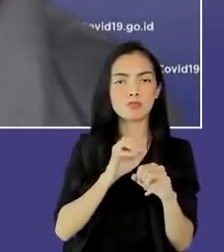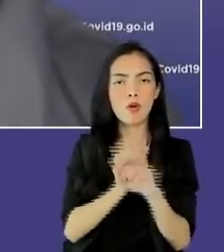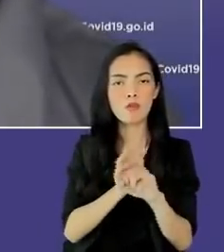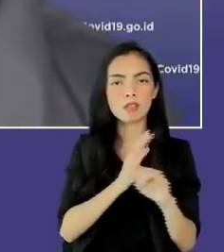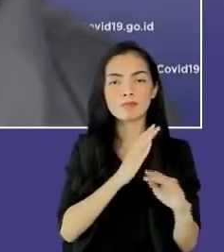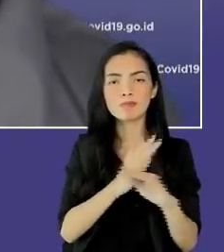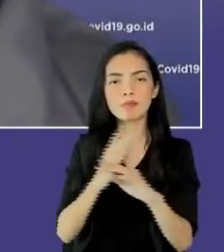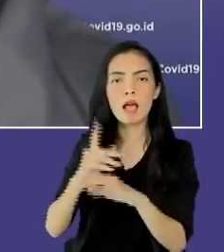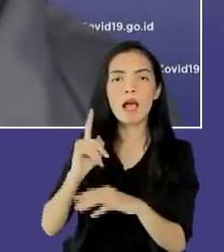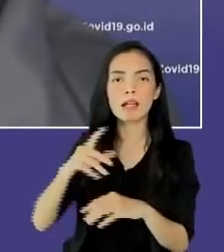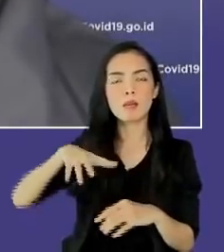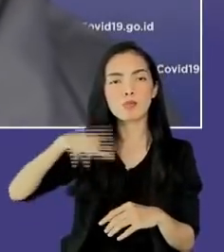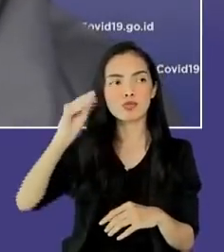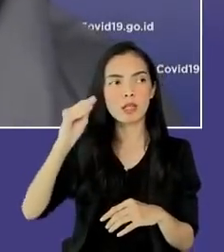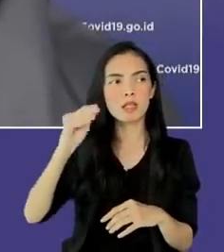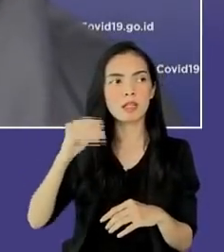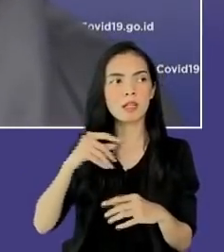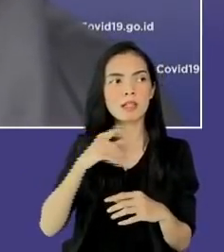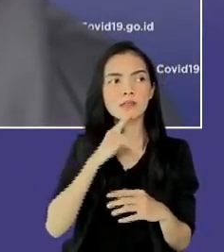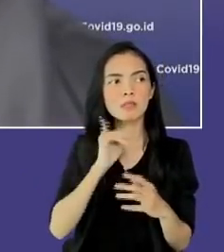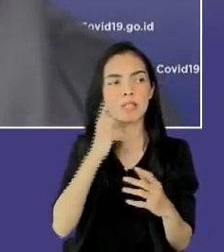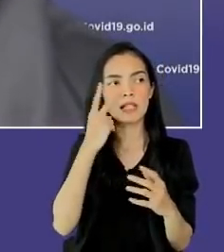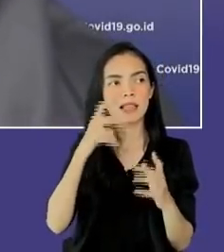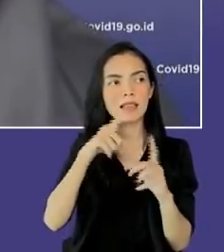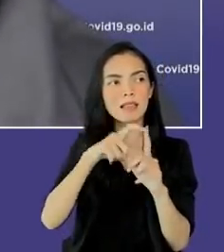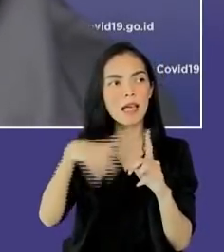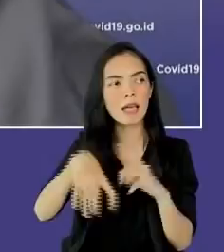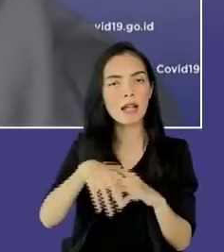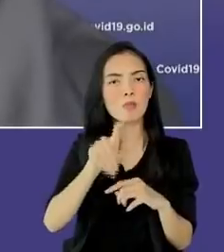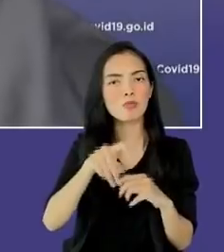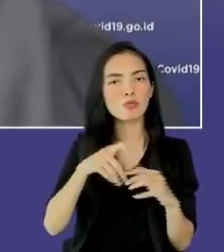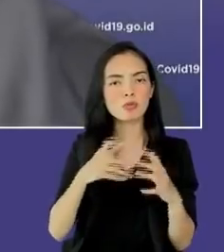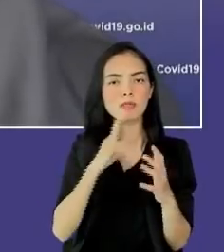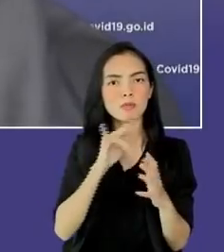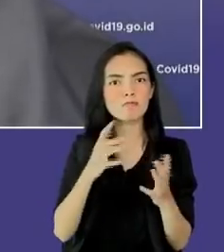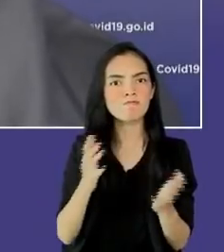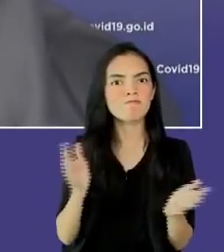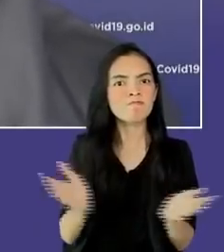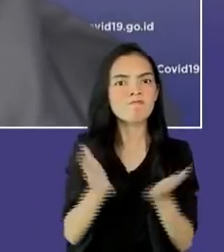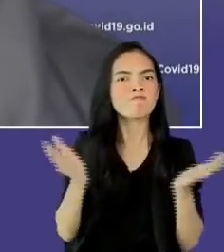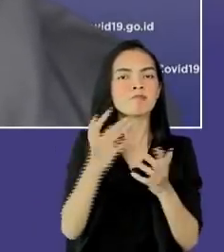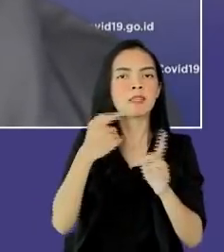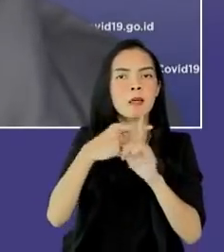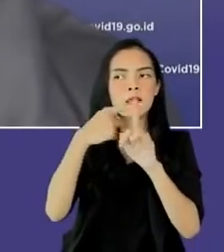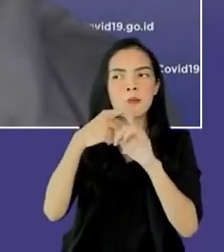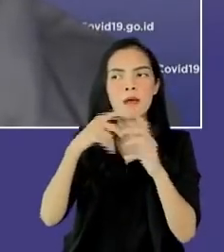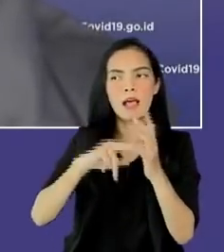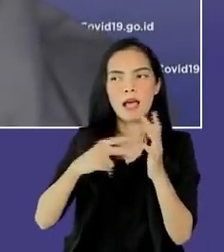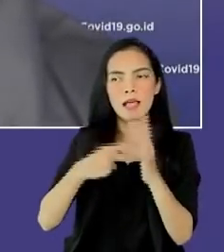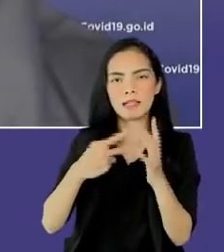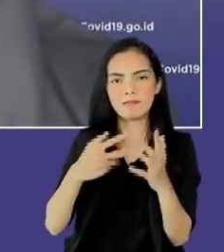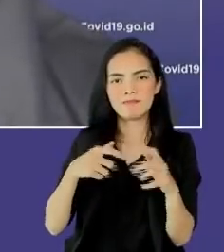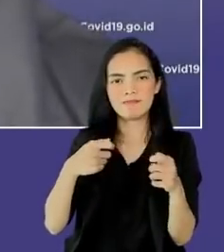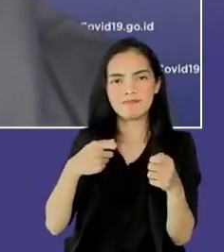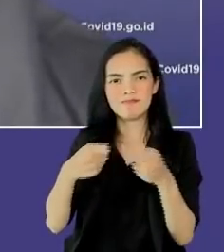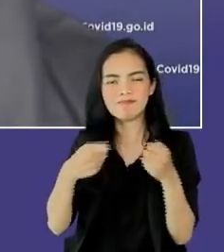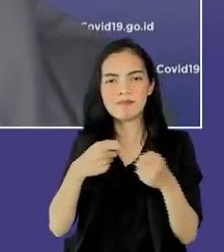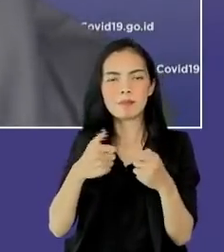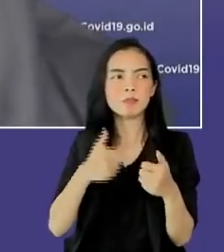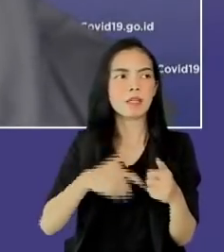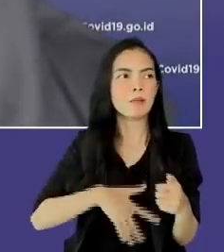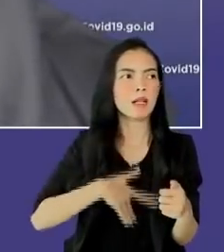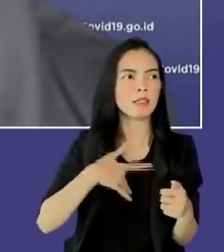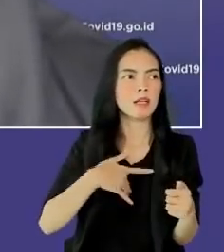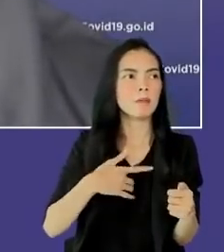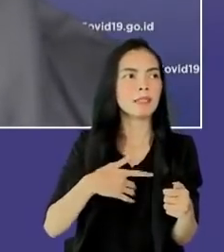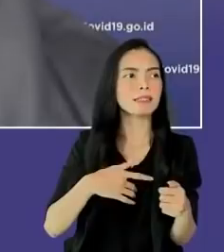mengabsen. Nanti akan diabsenin juga nih daerah-daerah, karena kita butuh lebih di-push lagi agar lebih pengendalian di lapangan lebih terasa